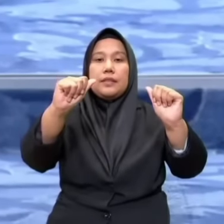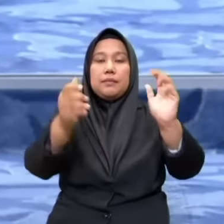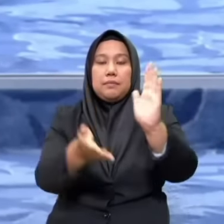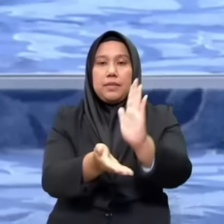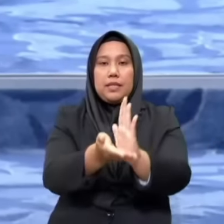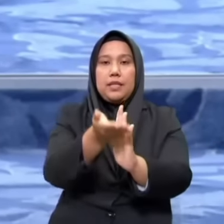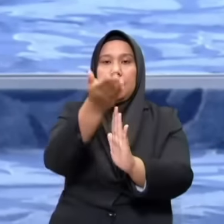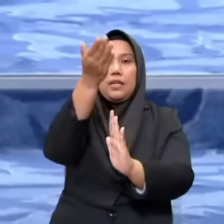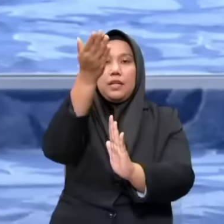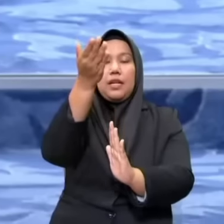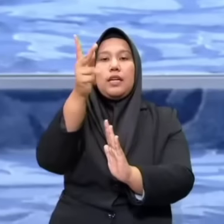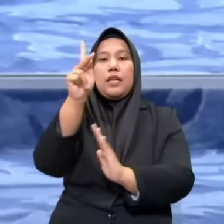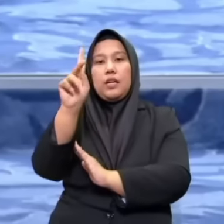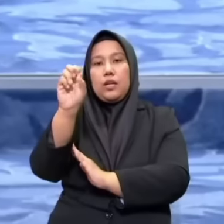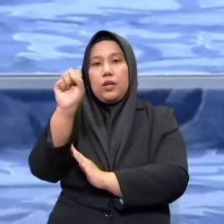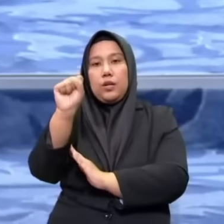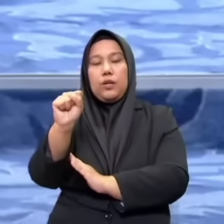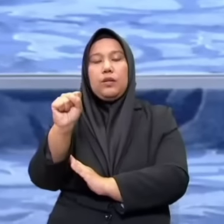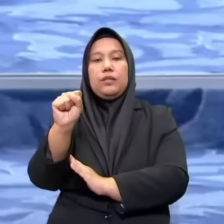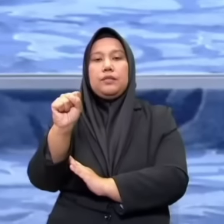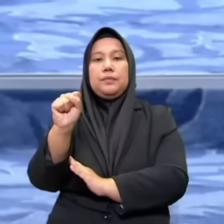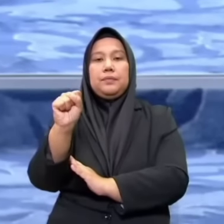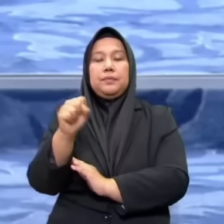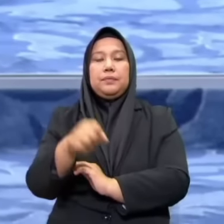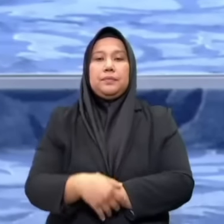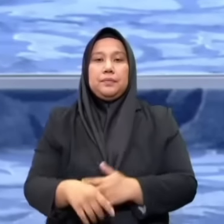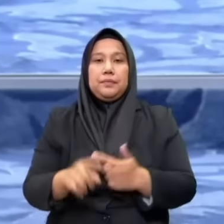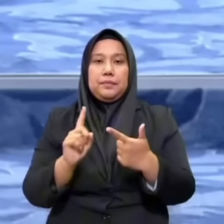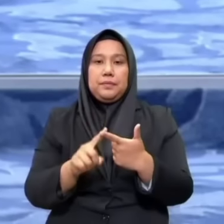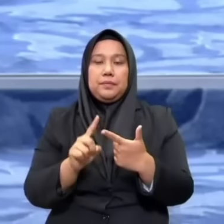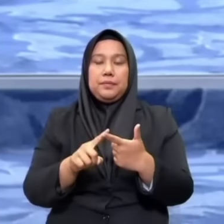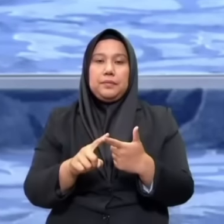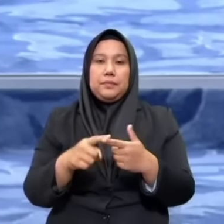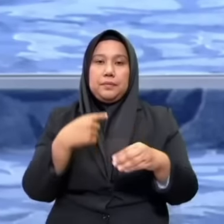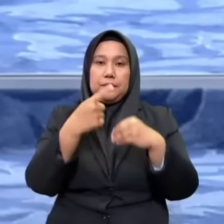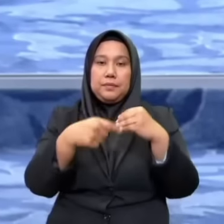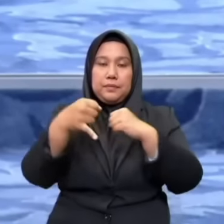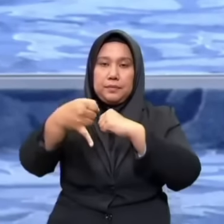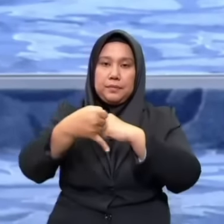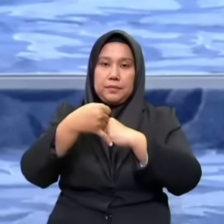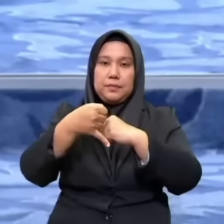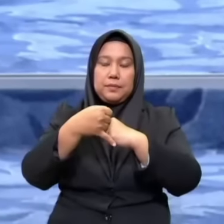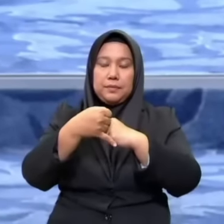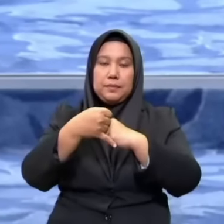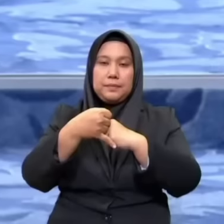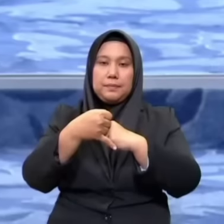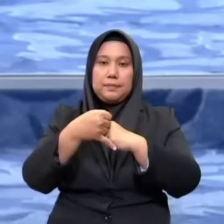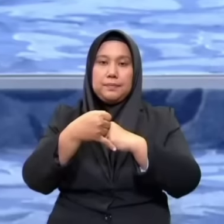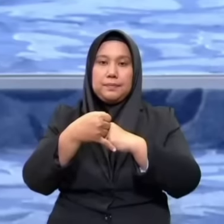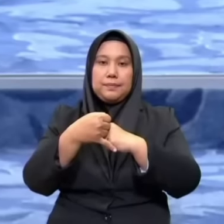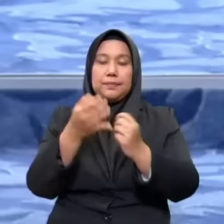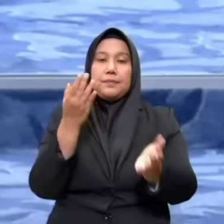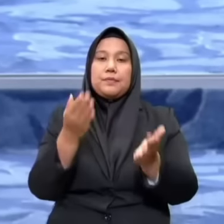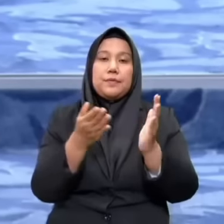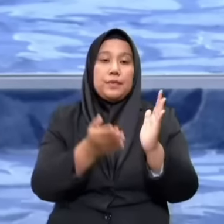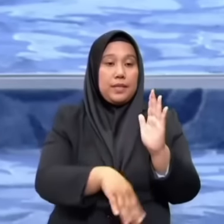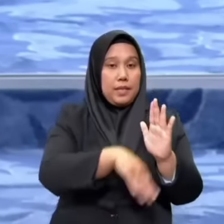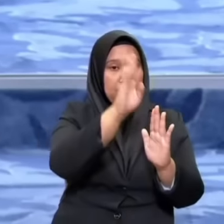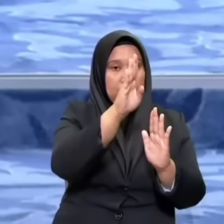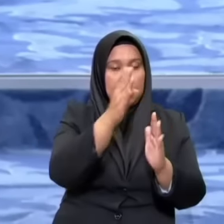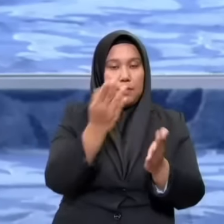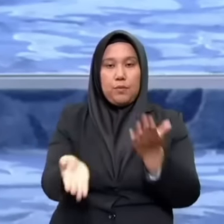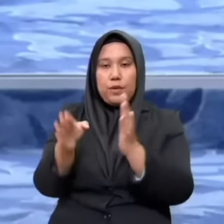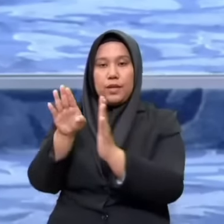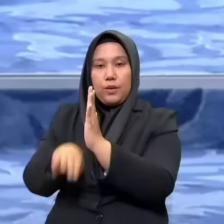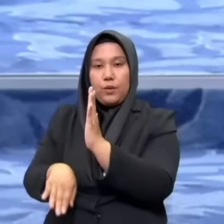kos sara hidup. Yang kedua tentang penjimatan, itu unjuran penjimatan mungkin lebih mungkin kurang,